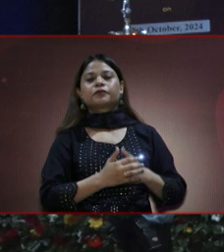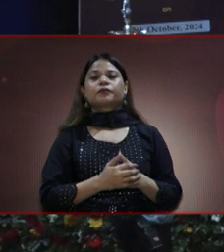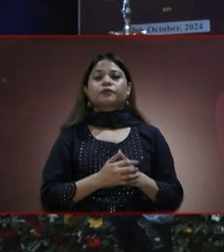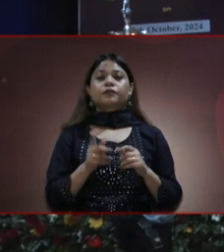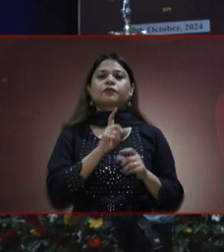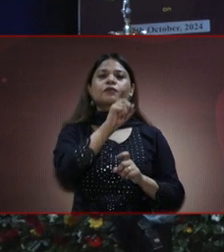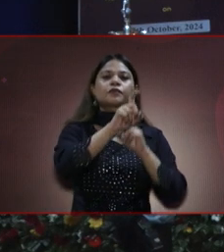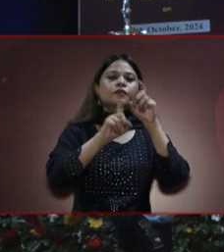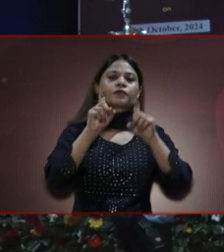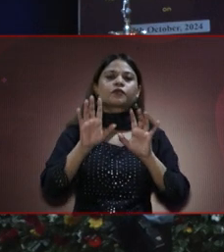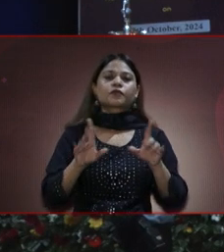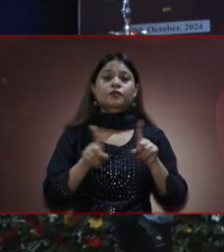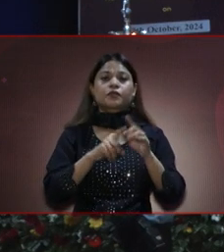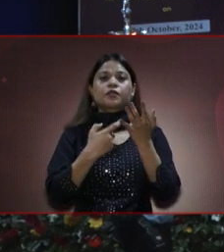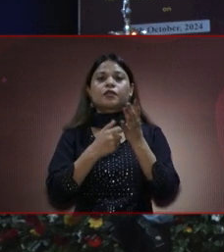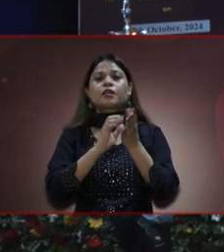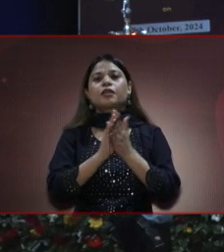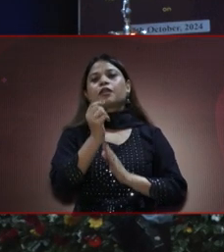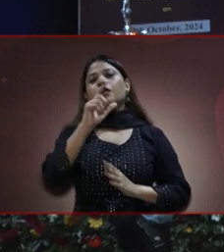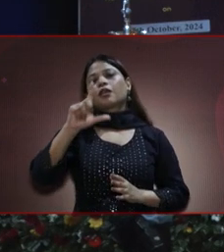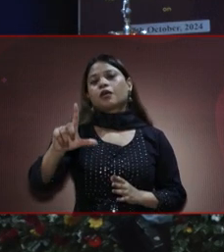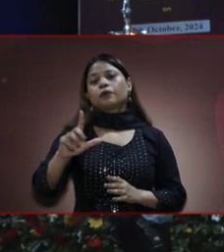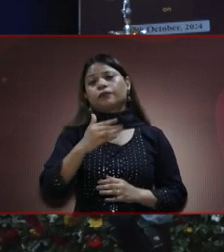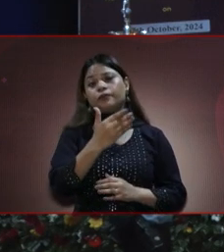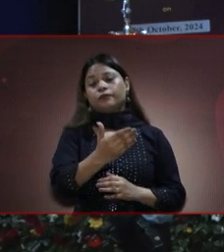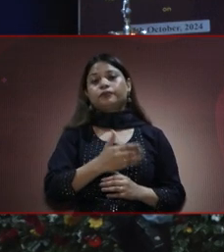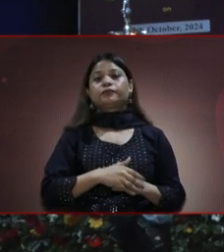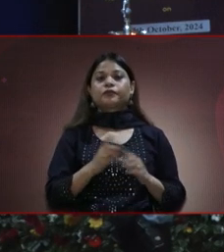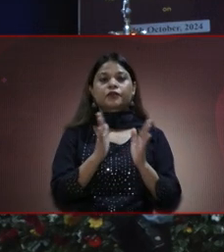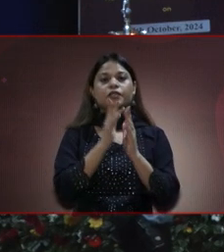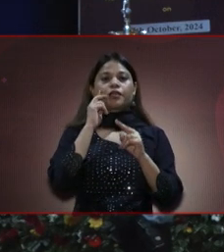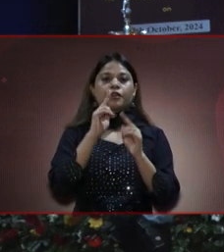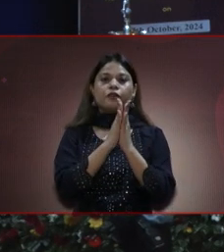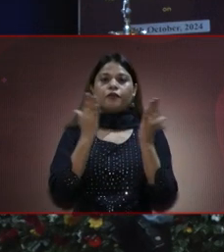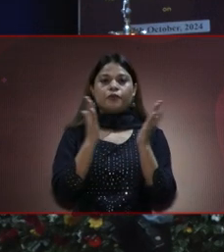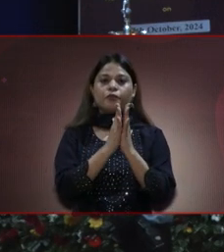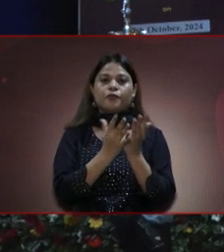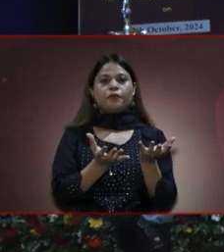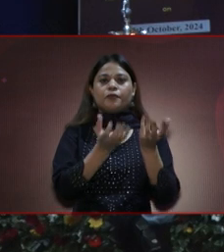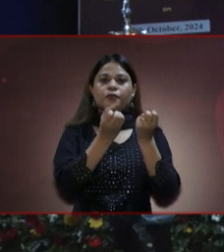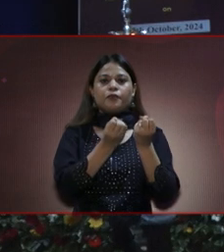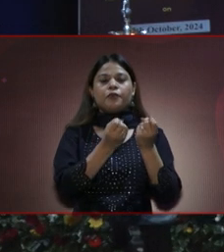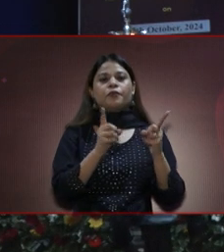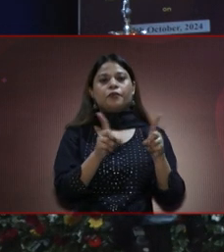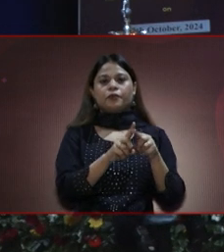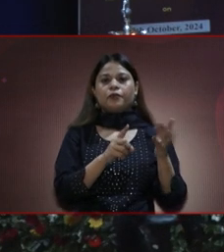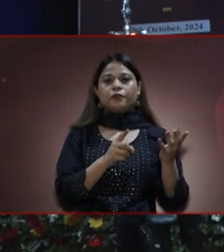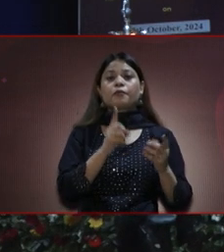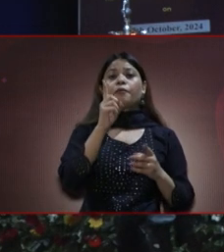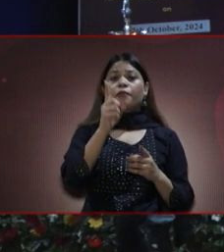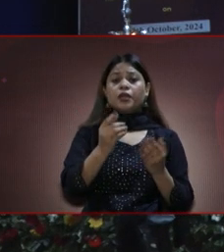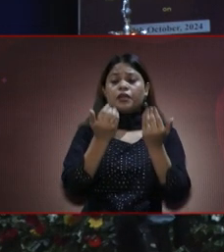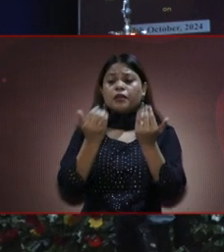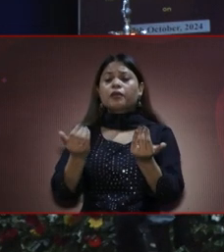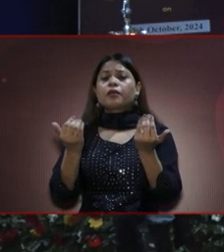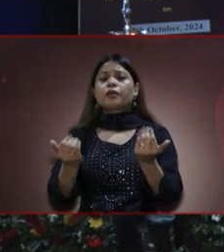मुख्य हमारे राहुल जी, फाइनली किताब तो खरीदने वाला संस्था हुई है। और इन दिनों में